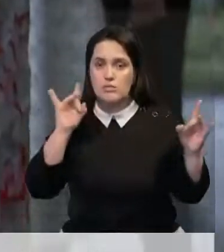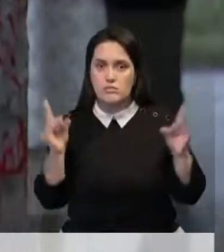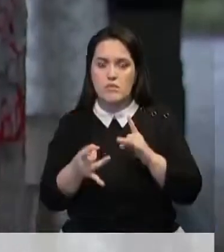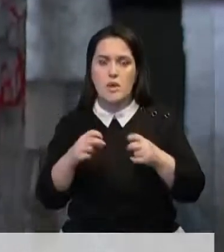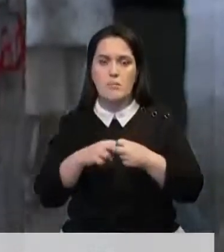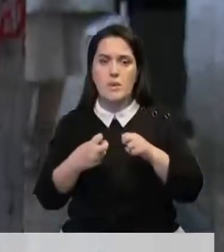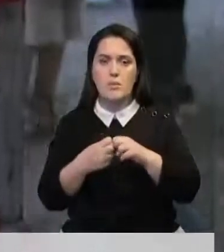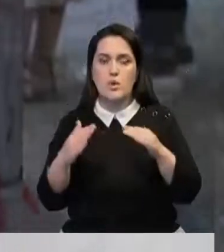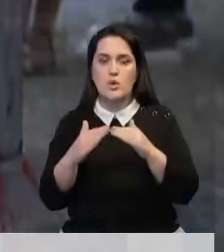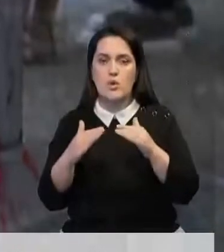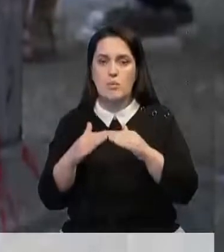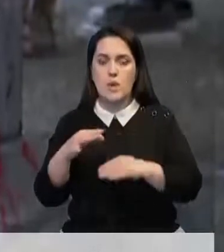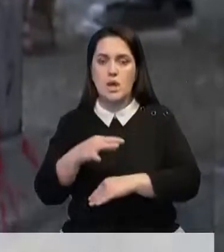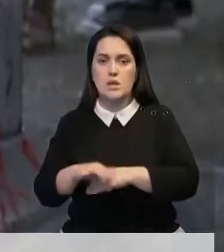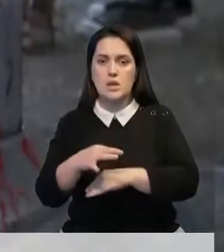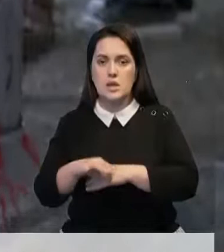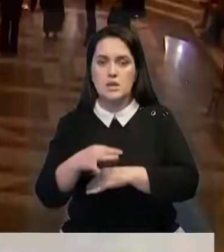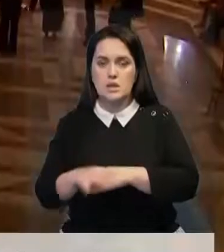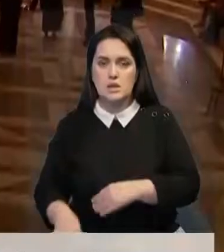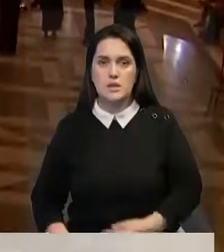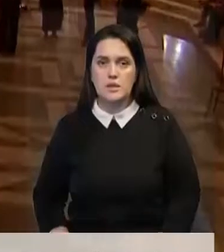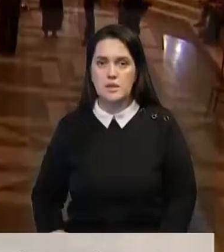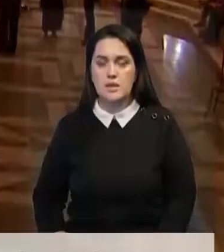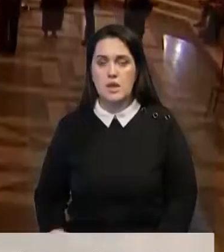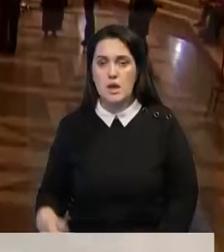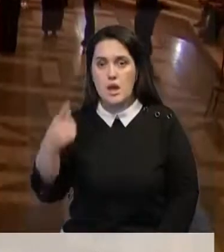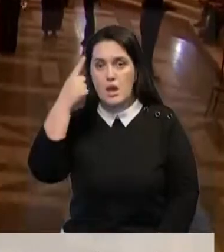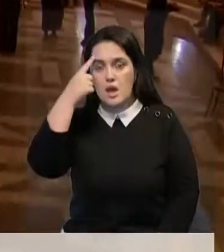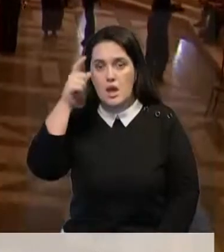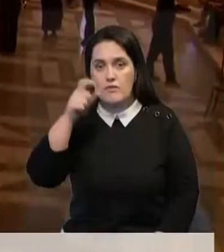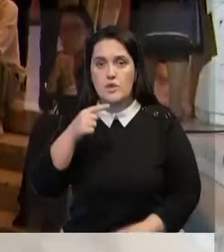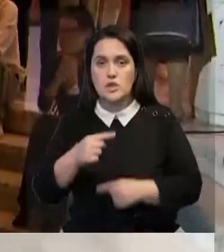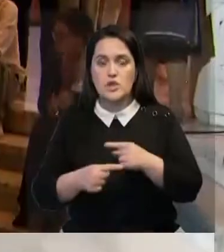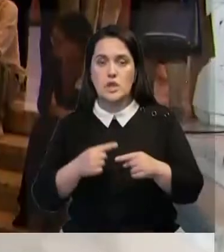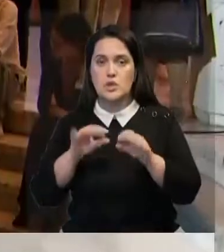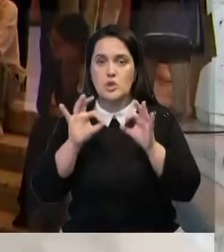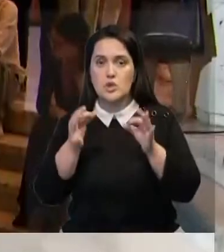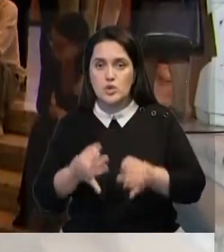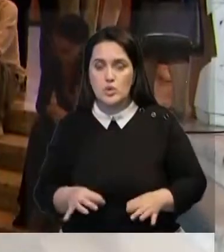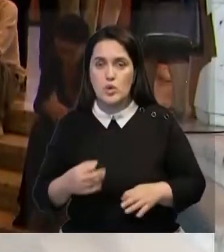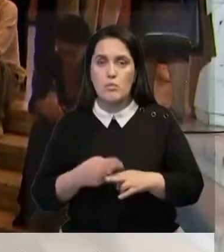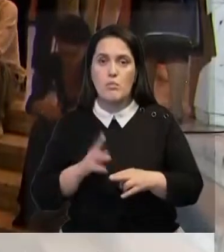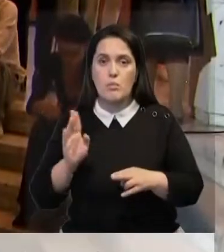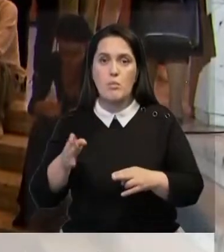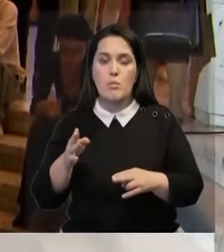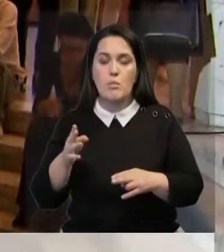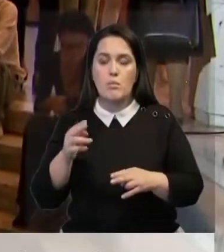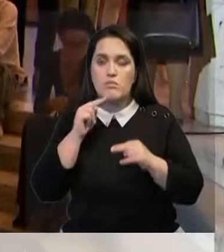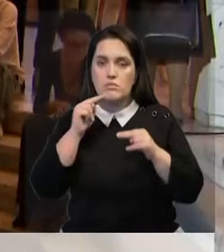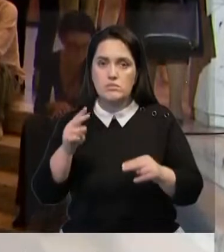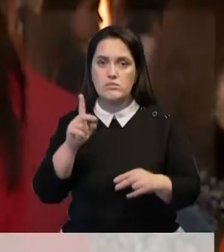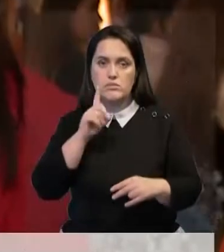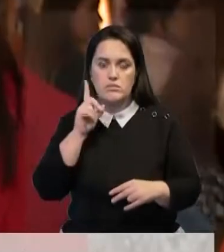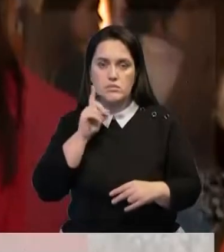домашнего насилия, призвать зрителей к сопереживанию и сочувствию. Авторы проекта делают это через искусство и надеются таким образом привлечь к проблеме внимание молодого